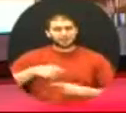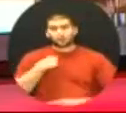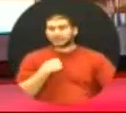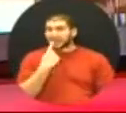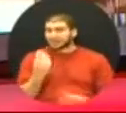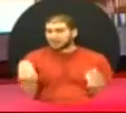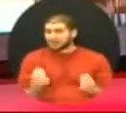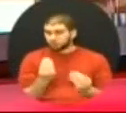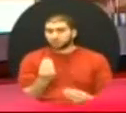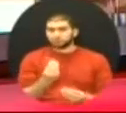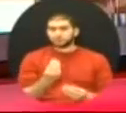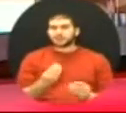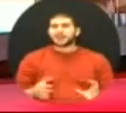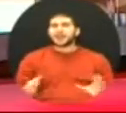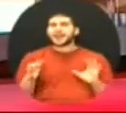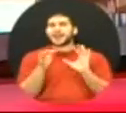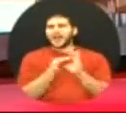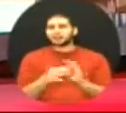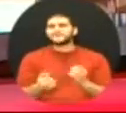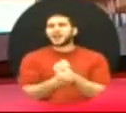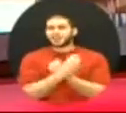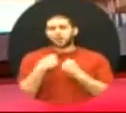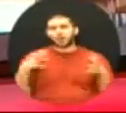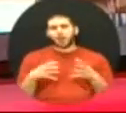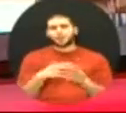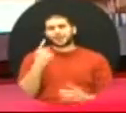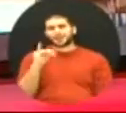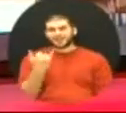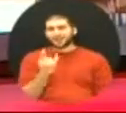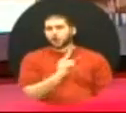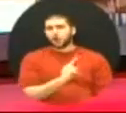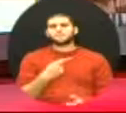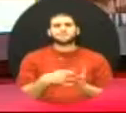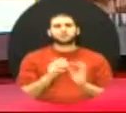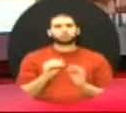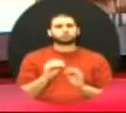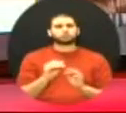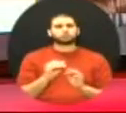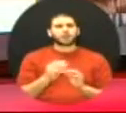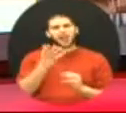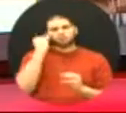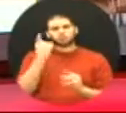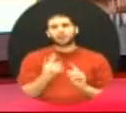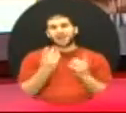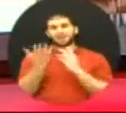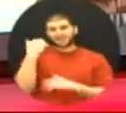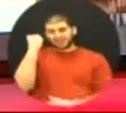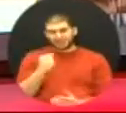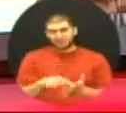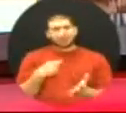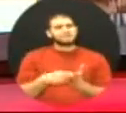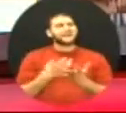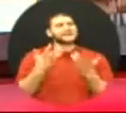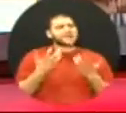משהו. לחבר, לחבק, אנחנו עם אחד כן. לא במחיר של השכחה של מה שקרה לפני הרצח, כי המחיר היה כבד